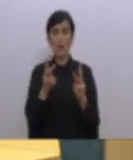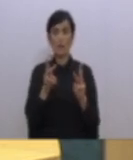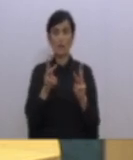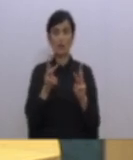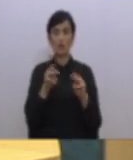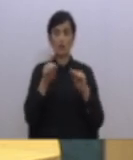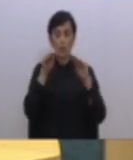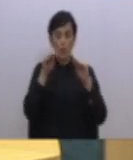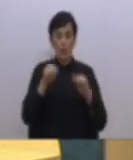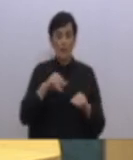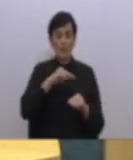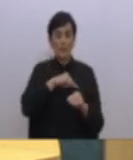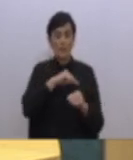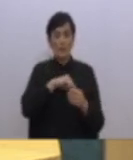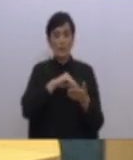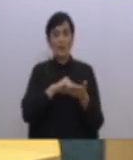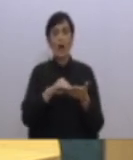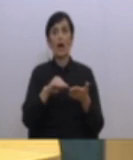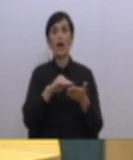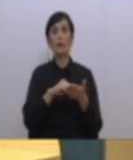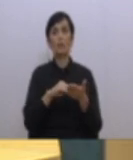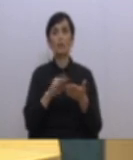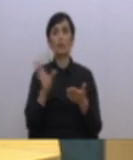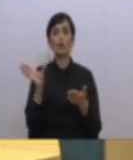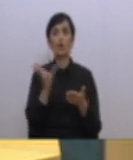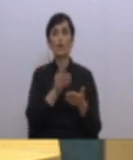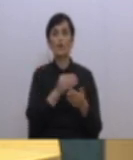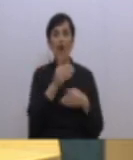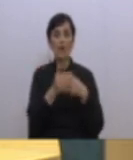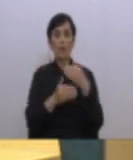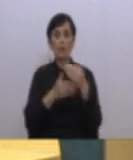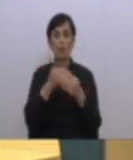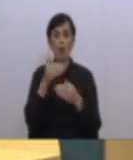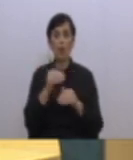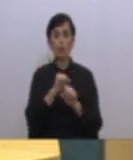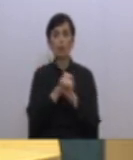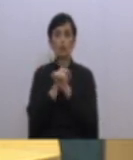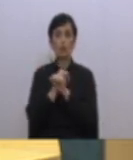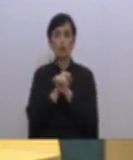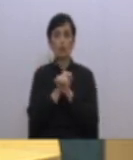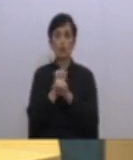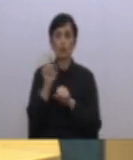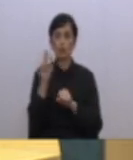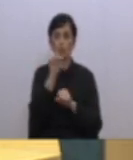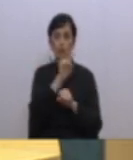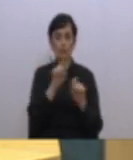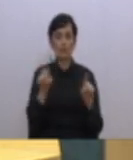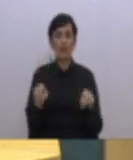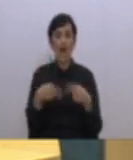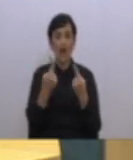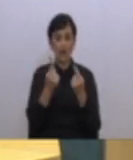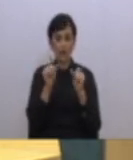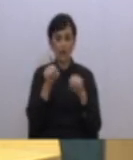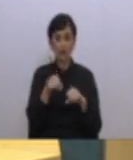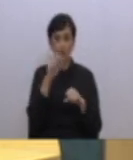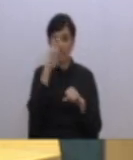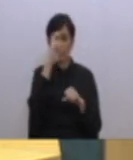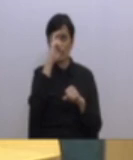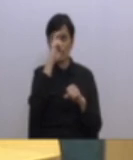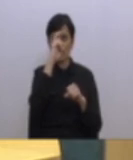amușaua, cu el ai potențiuri curorti, romnii s-a adgineat, și s-a zilebeliari, s-a hâmțit